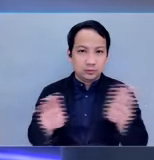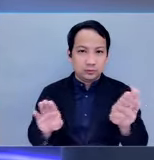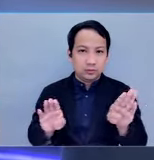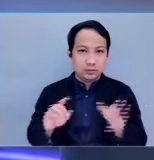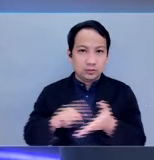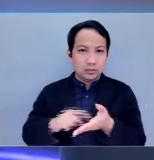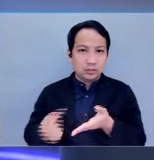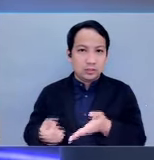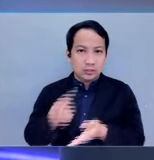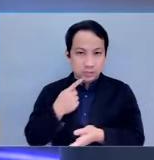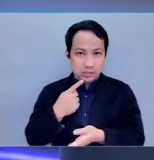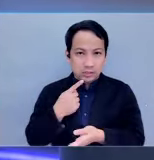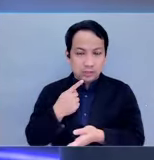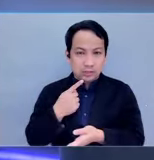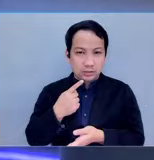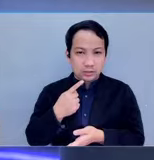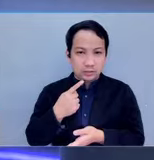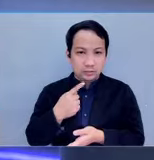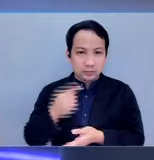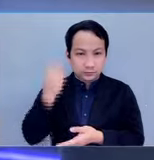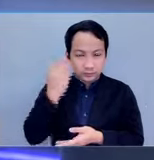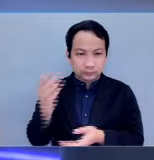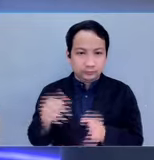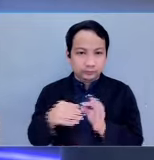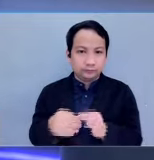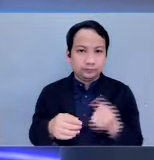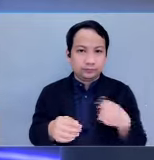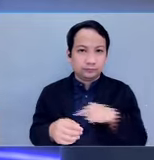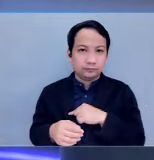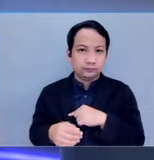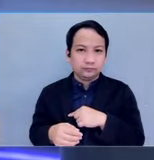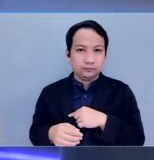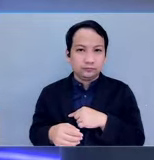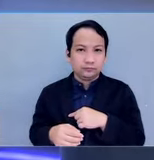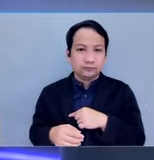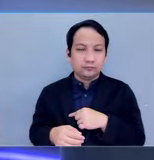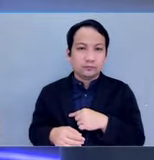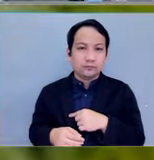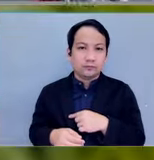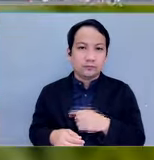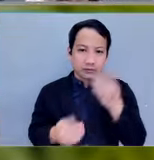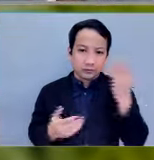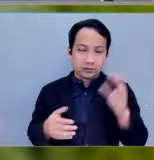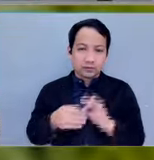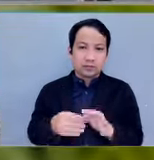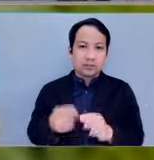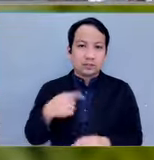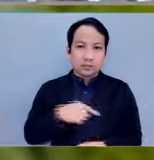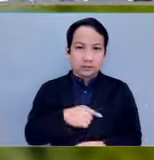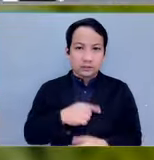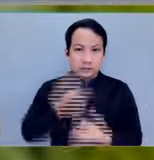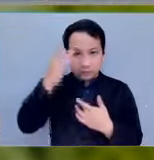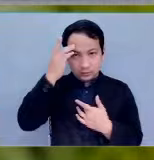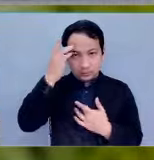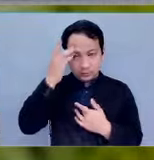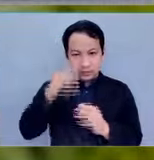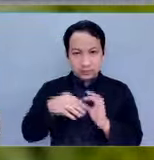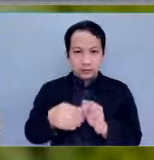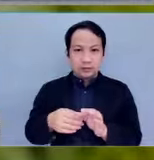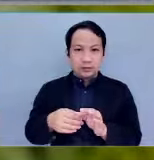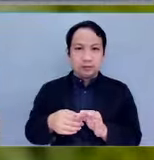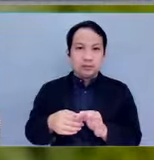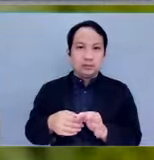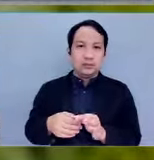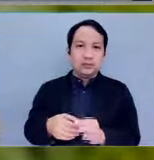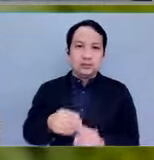nga studies have shown that psychiatry and psychiatric illnesses has a biological basis.